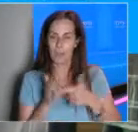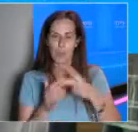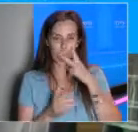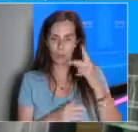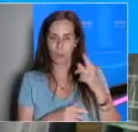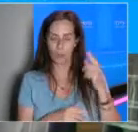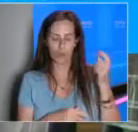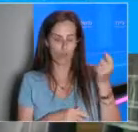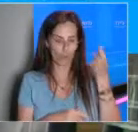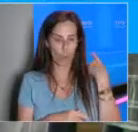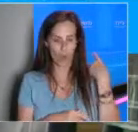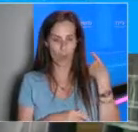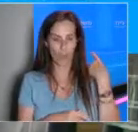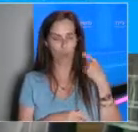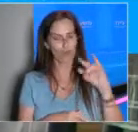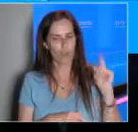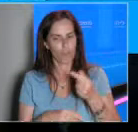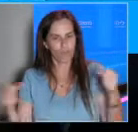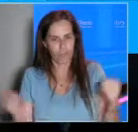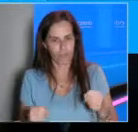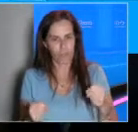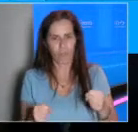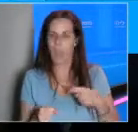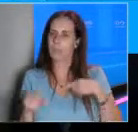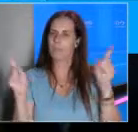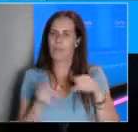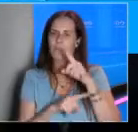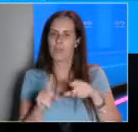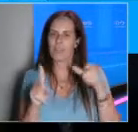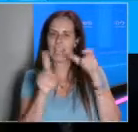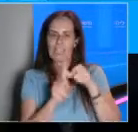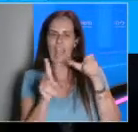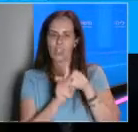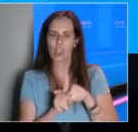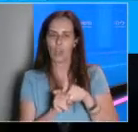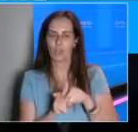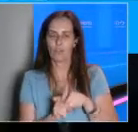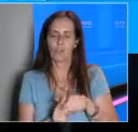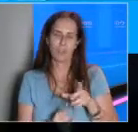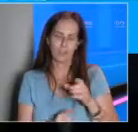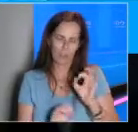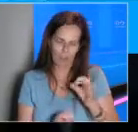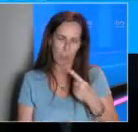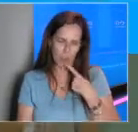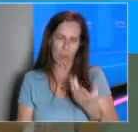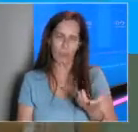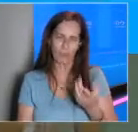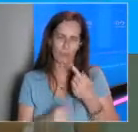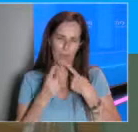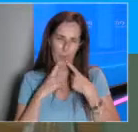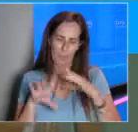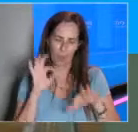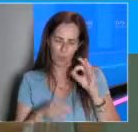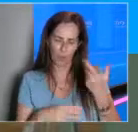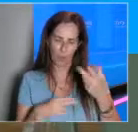שראיתי בשבוע שעבר את ההתגייסות שלכם, אני מבטל את הסנקציות האלו. במילים אחרות, כשאנחנו מדברים על בחירות